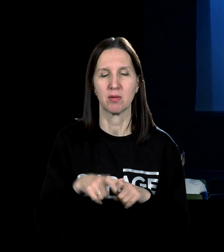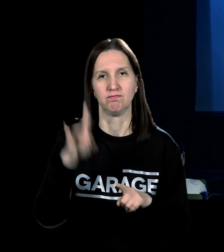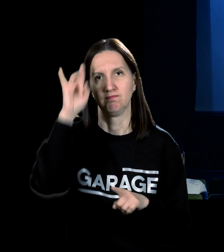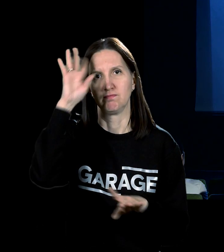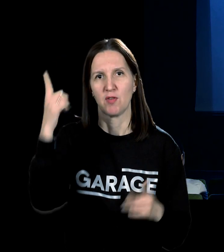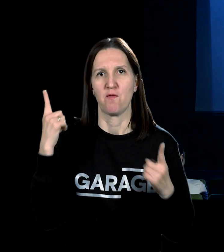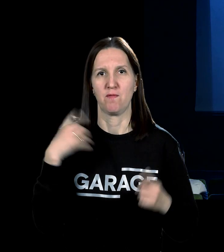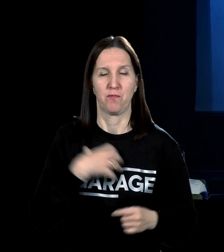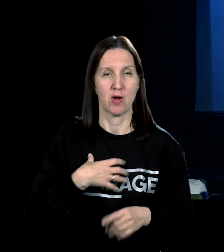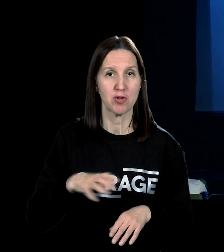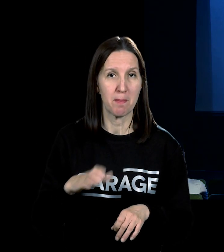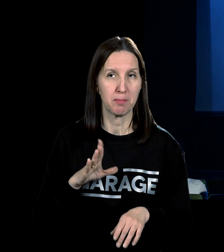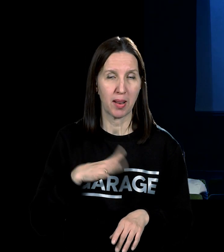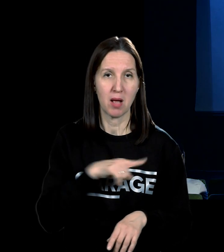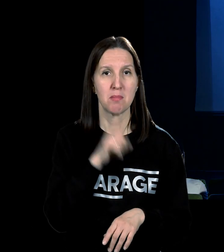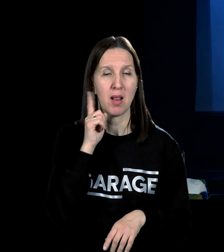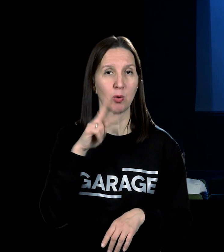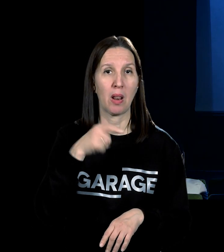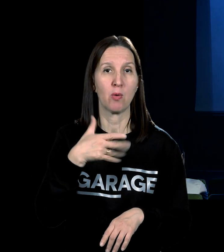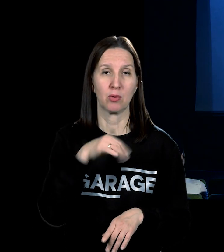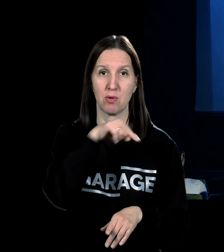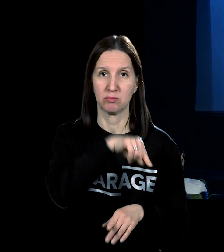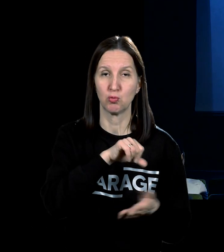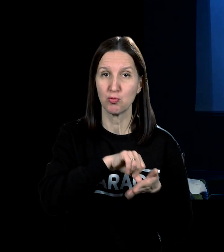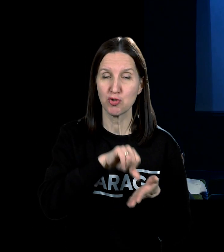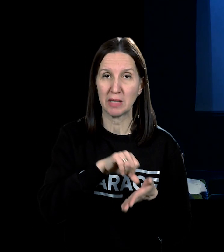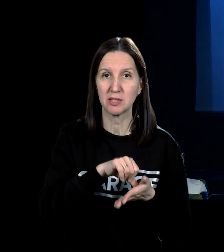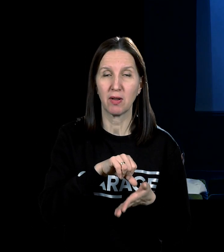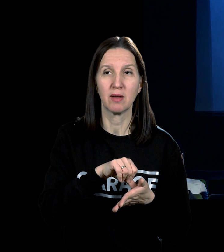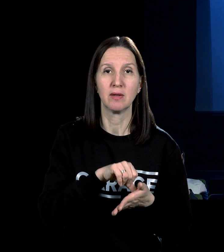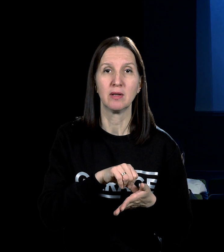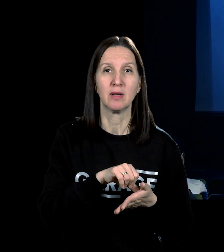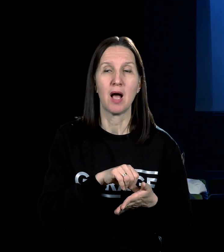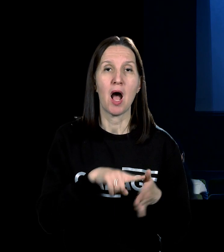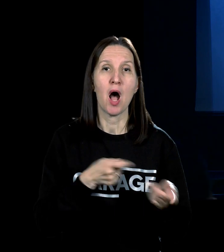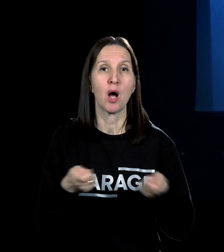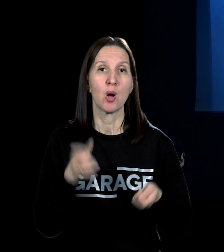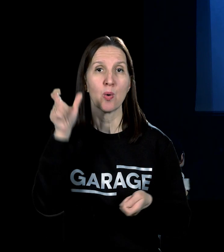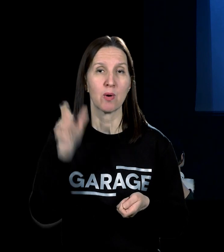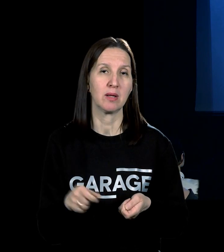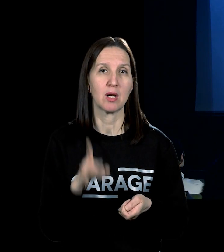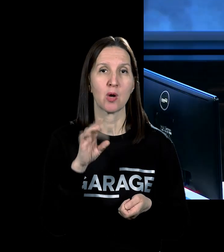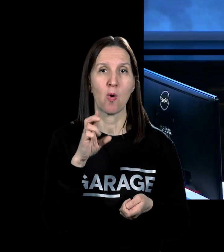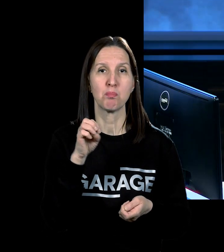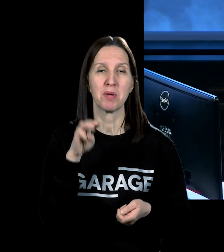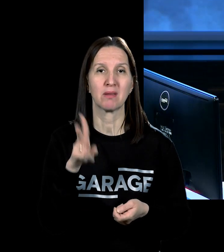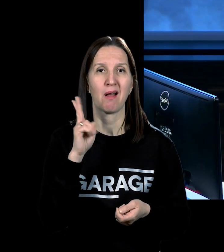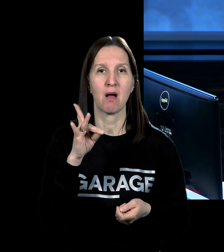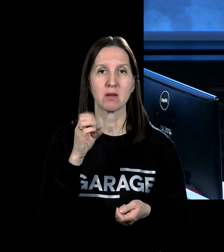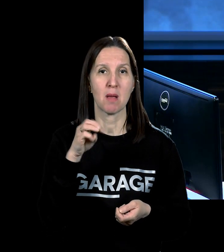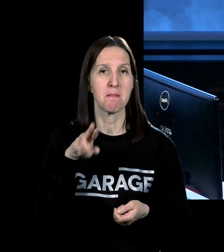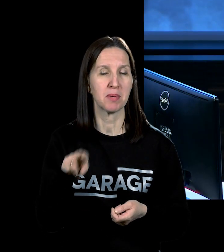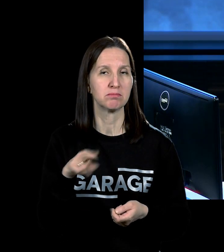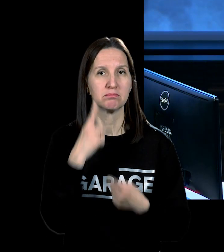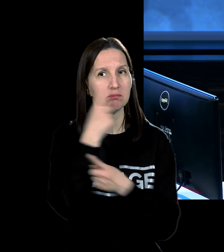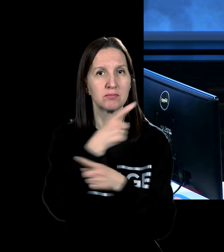для своего времени очень эпохальная. Молодой Лонга там присутствует. А выставка, куратор, Роберт